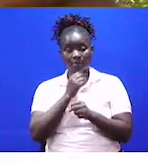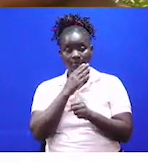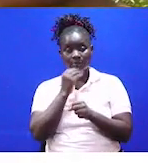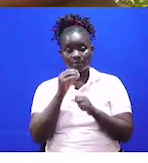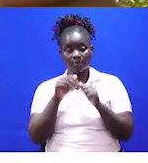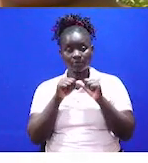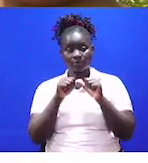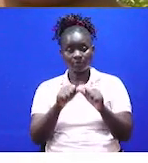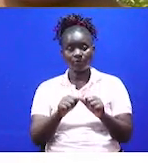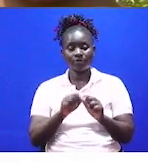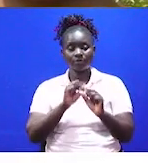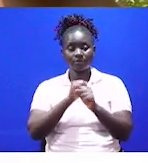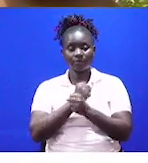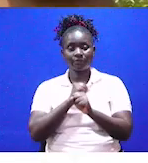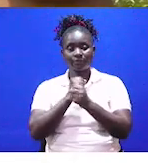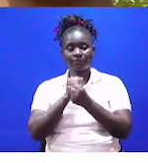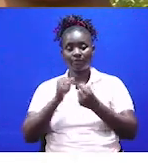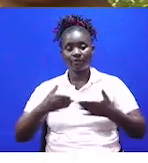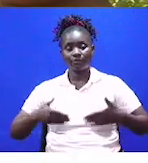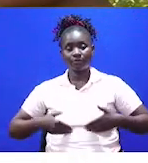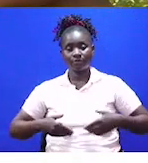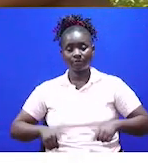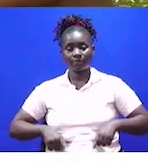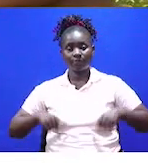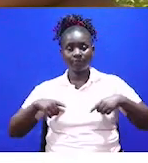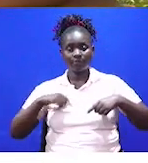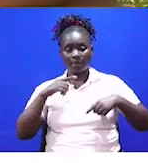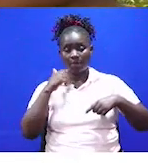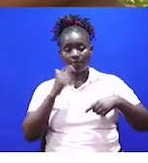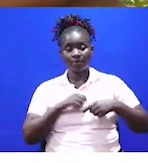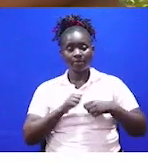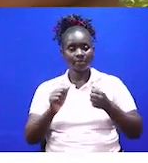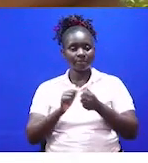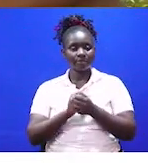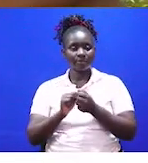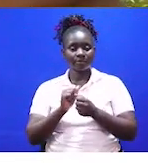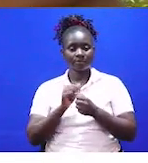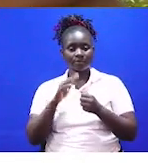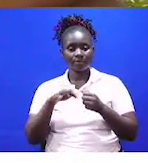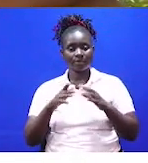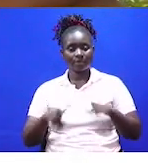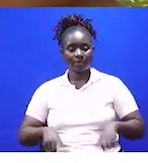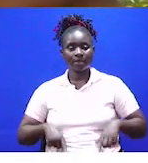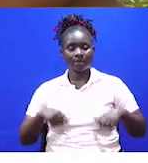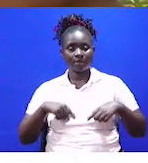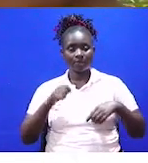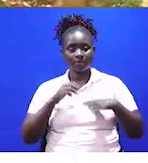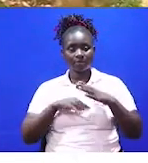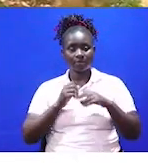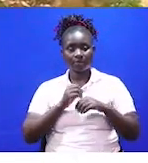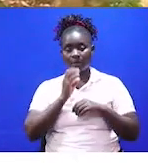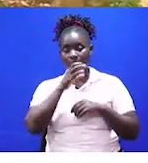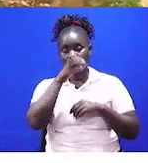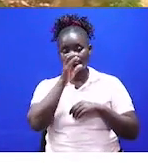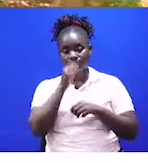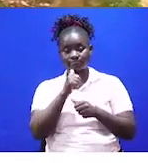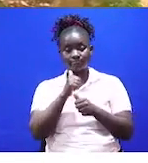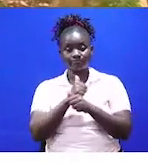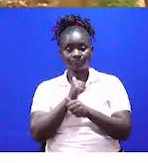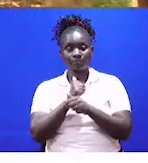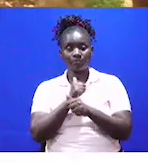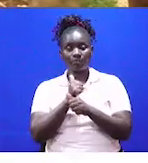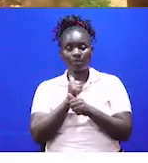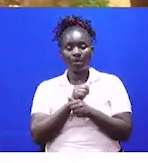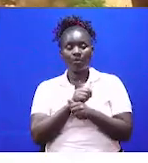kera bako nyaba saha bange, ba asire ile asichwe obo nyuebe, evi kenyuegu ikio kutindia. Nyena woko lenga na muna